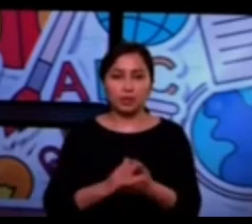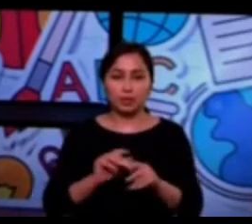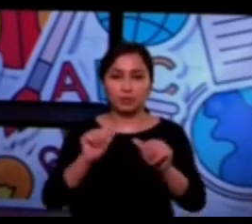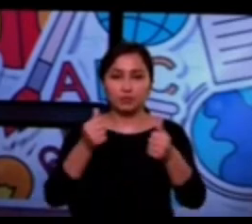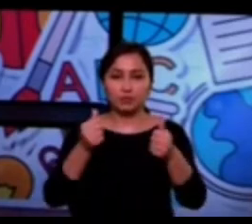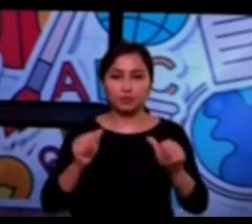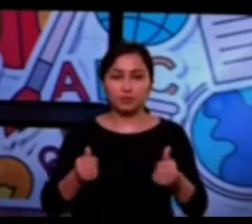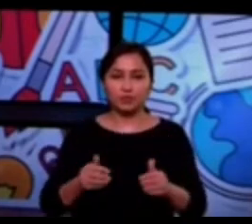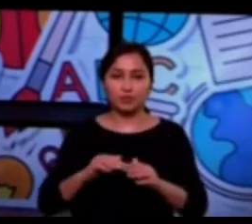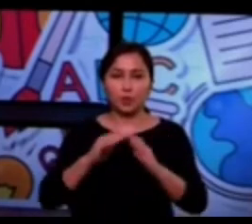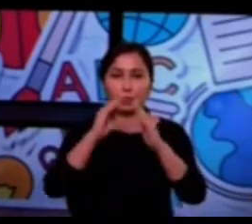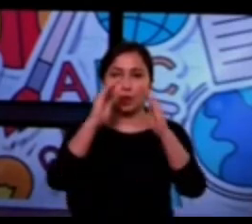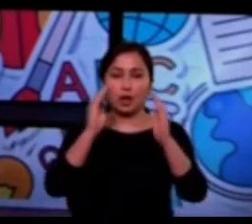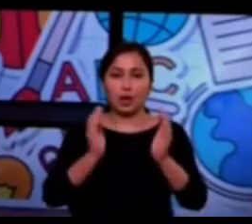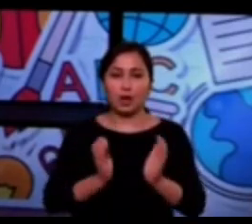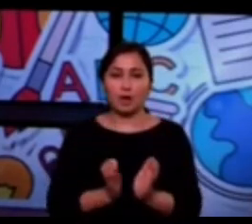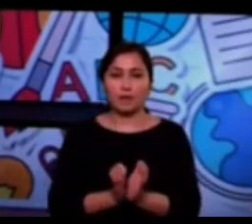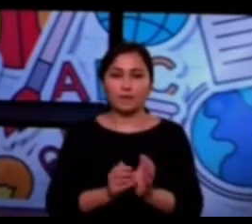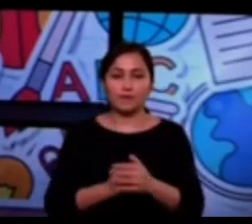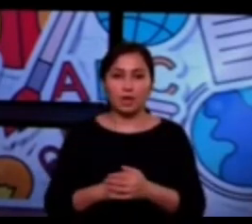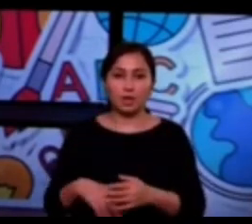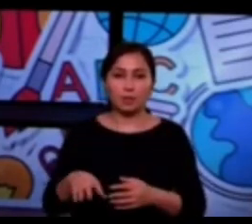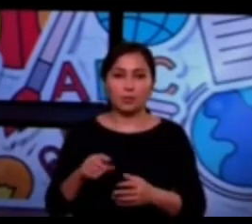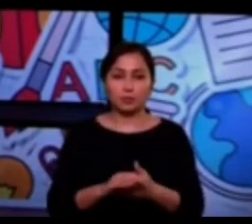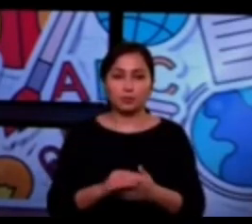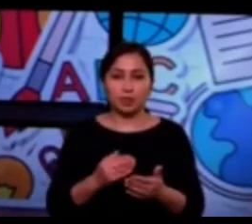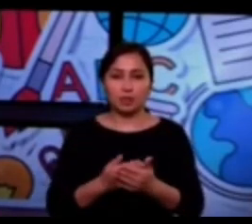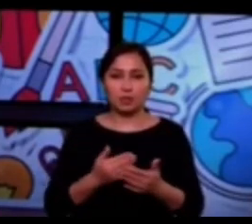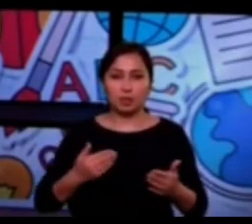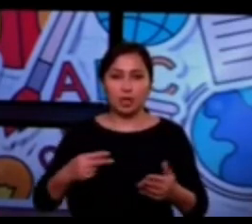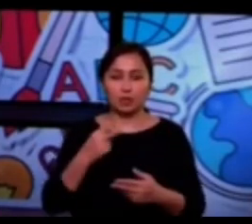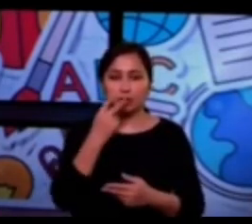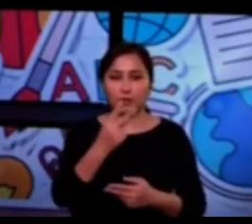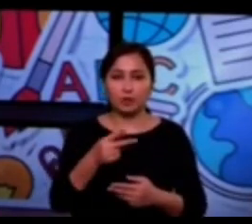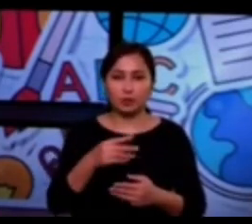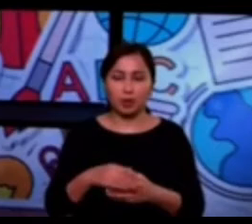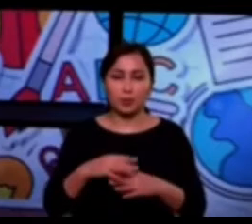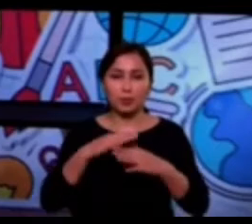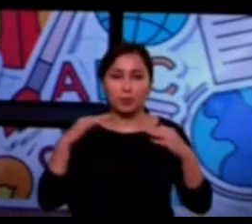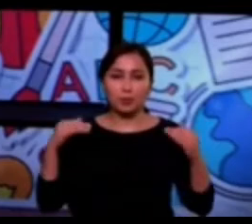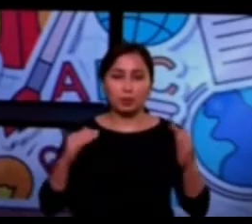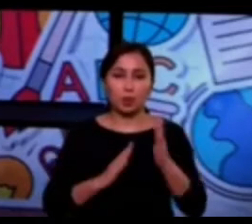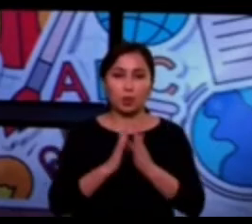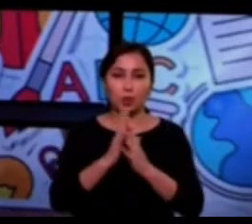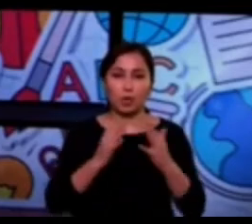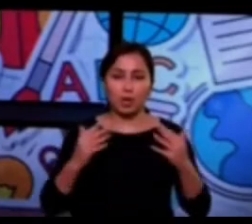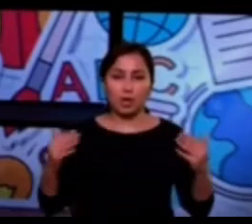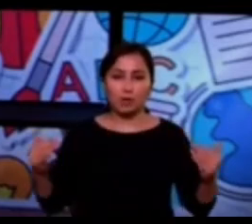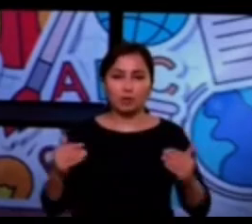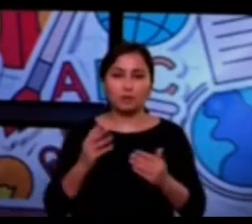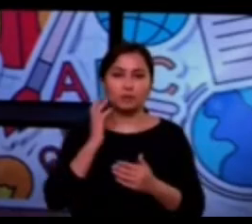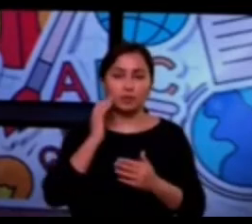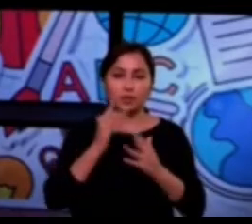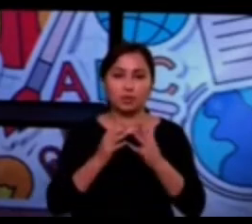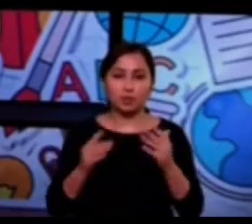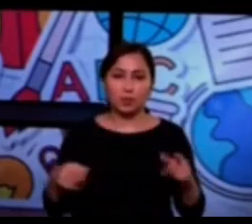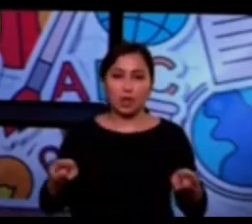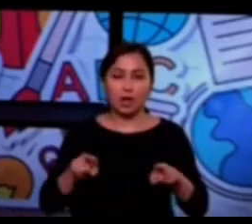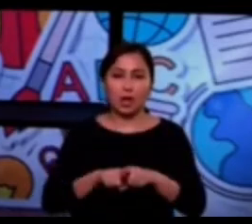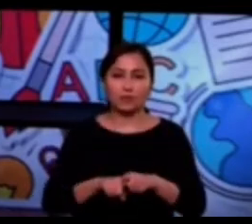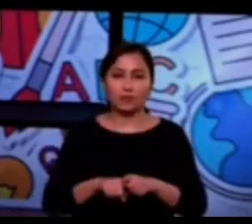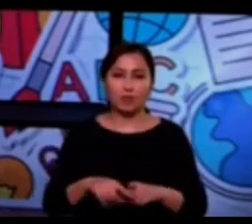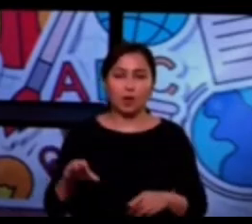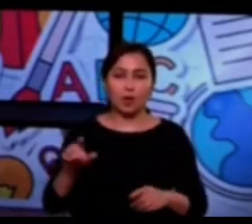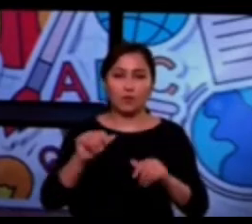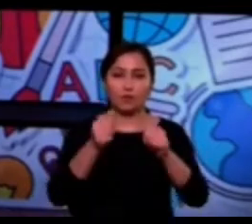форму овала. Мы даже с вами до этого видели несколько овощей и фруктов, которые тоже